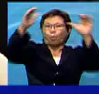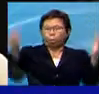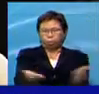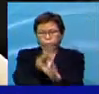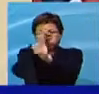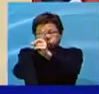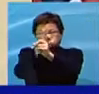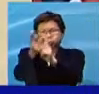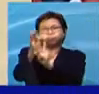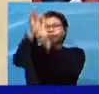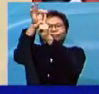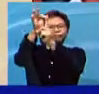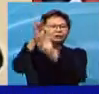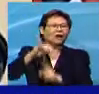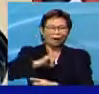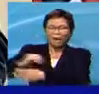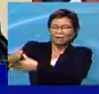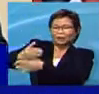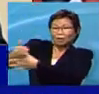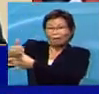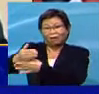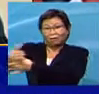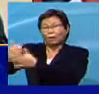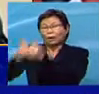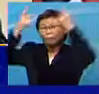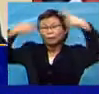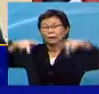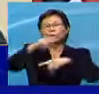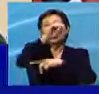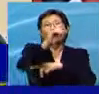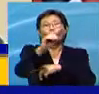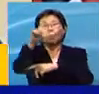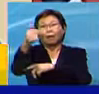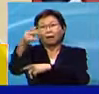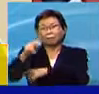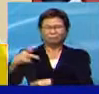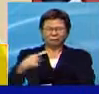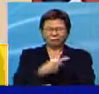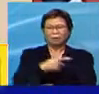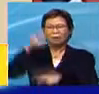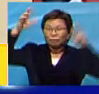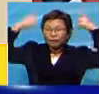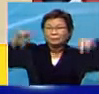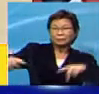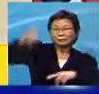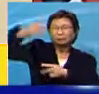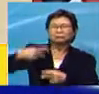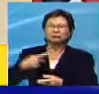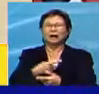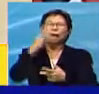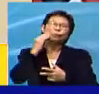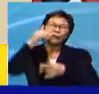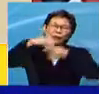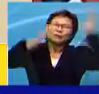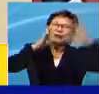fokus utama. I shared with President Hollande our experience in Malaysia and some of the challenges we face,